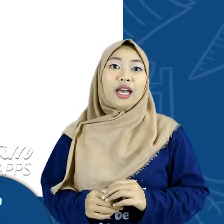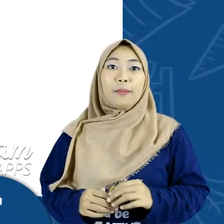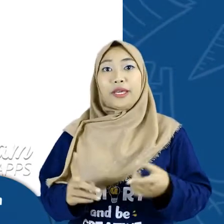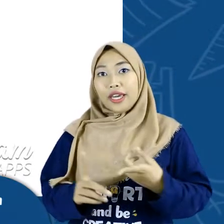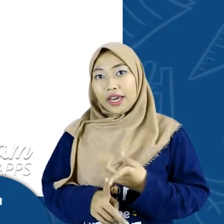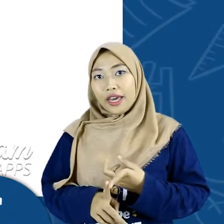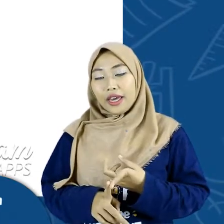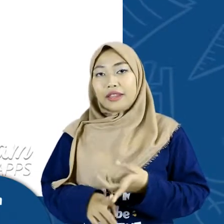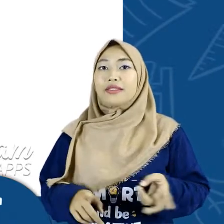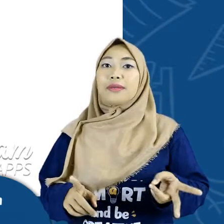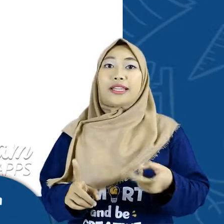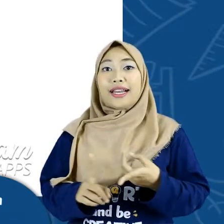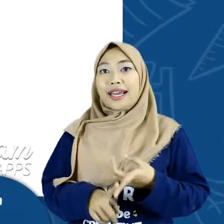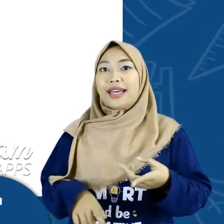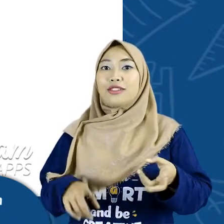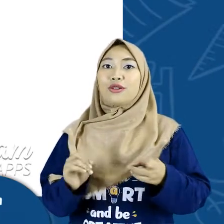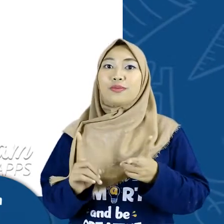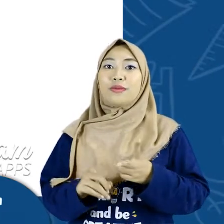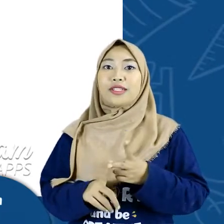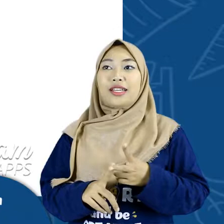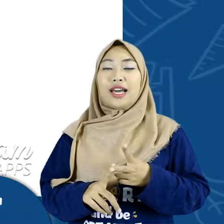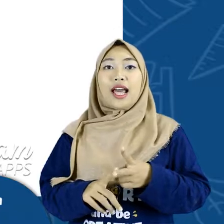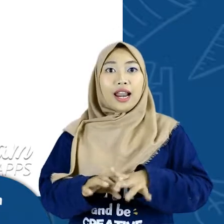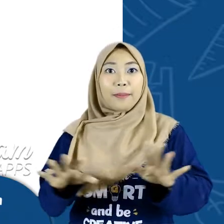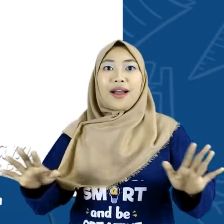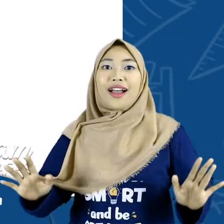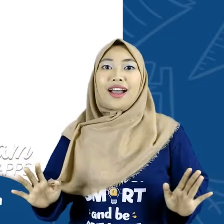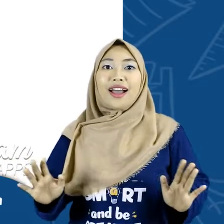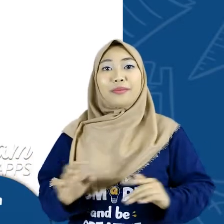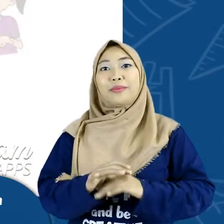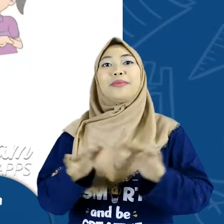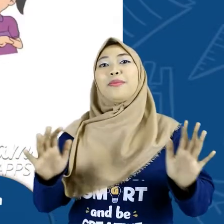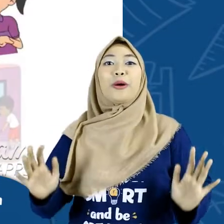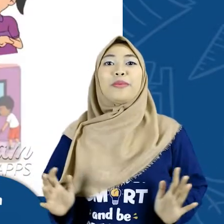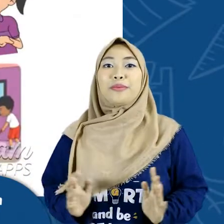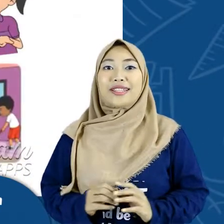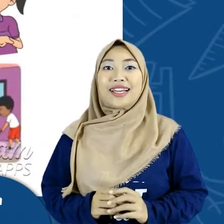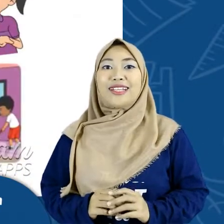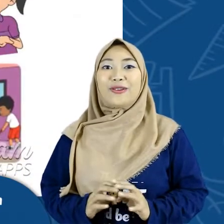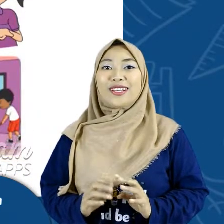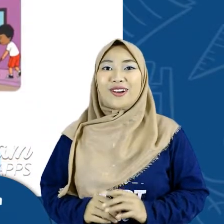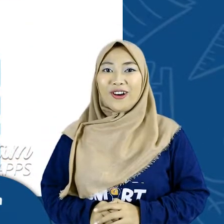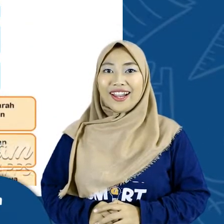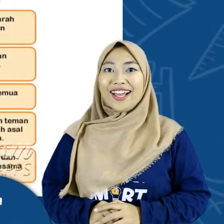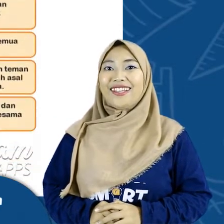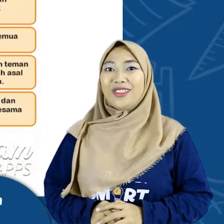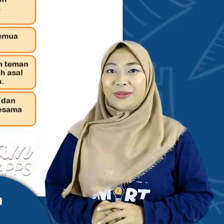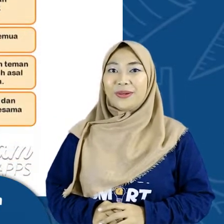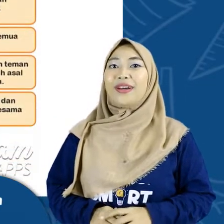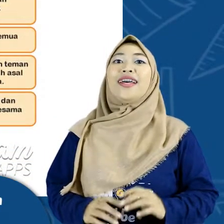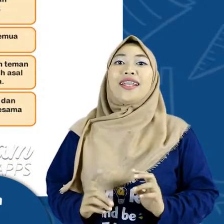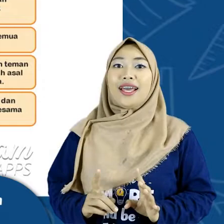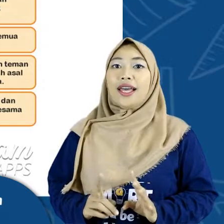contohnya piket kelas, terus membersihkan lapangan, ya pokoknya membersihkan lingkungan sekolah